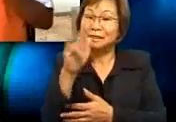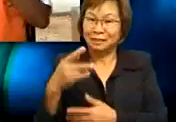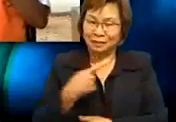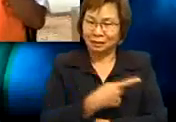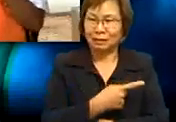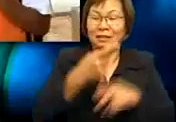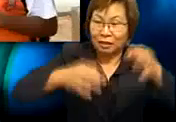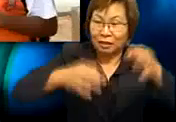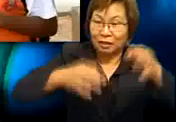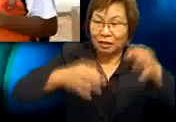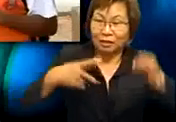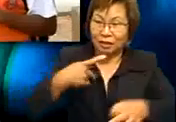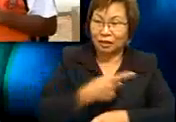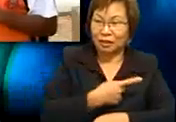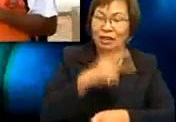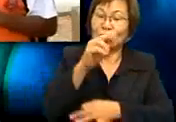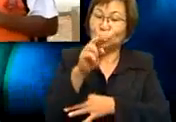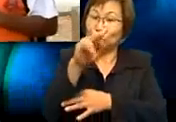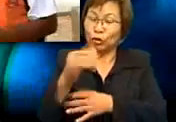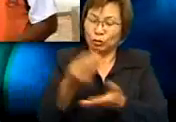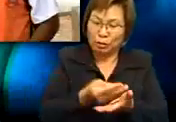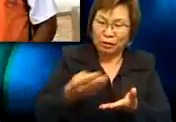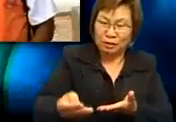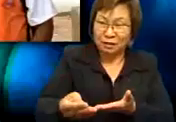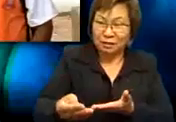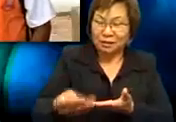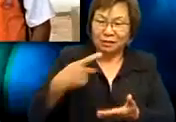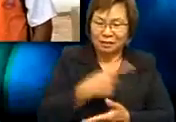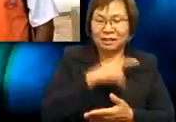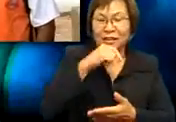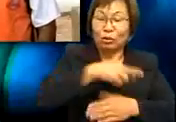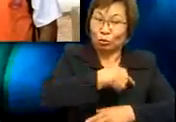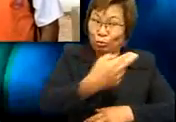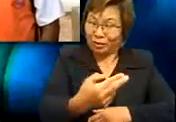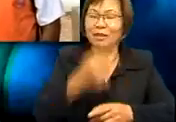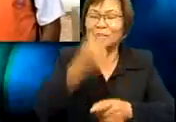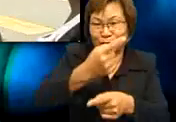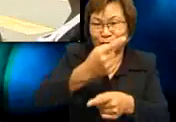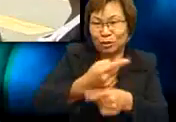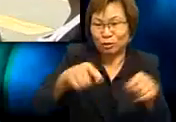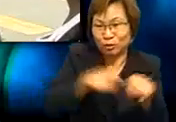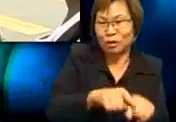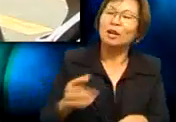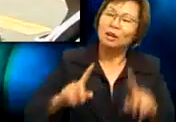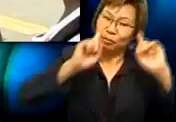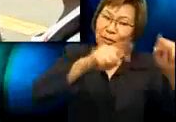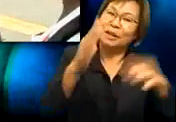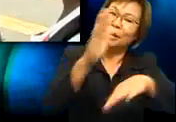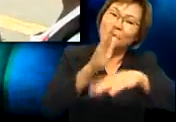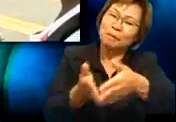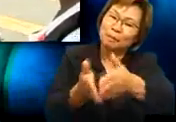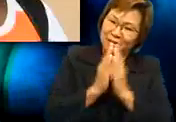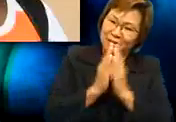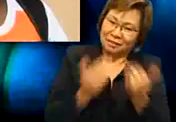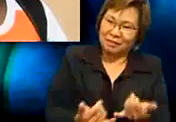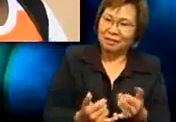Ha, tapi kalau kita suruh Noni belanja kita, taklah rugi sangat kan? Betul juga. Pergilah minta